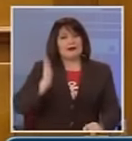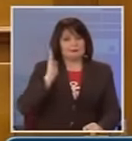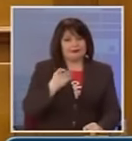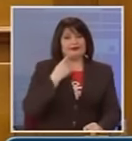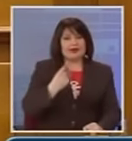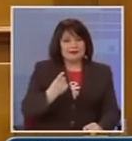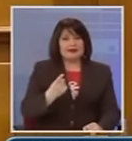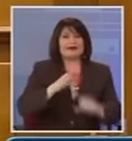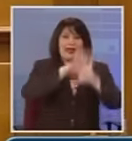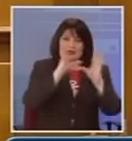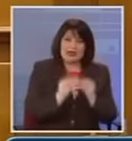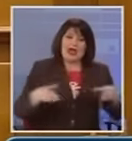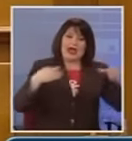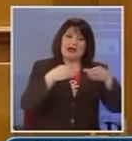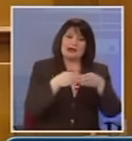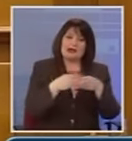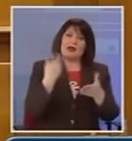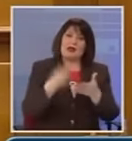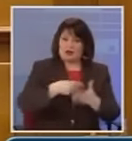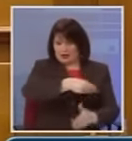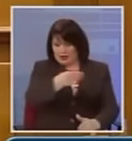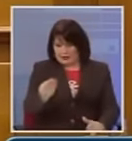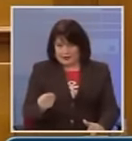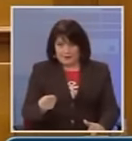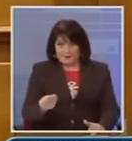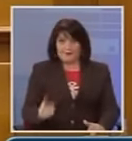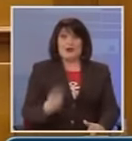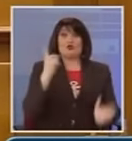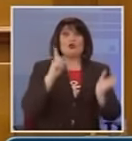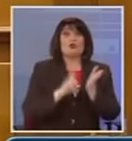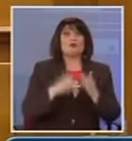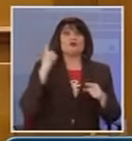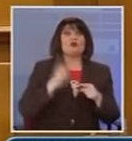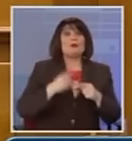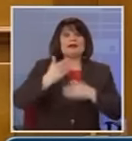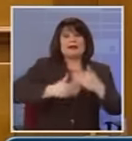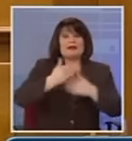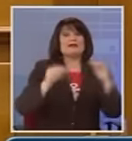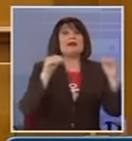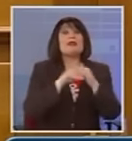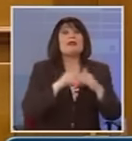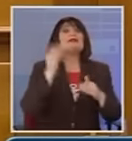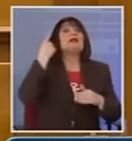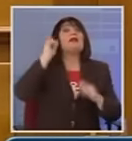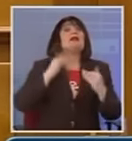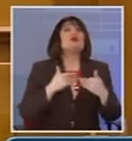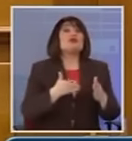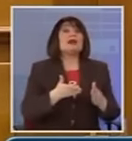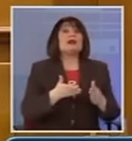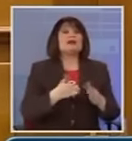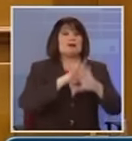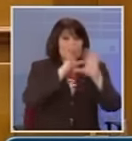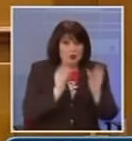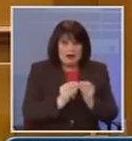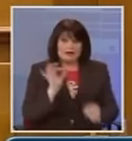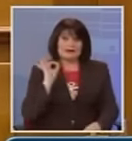αδειοδοτική αρχή που θεσπίσαμε, δεν το έχετε ακούσει. Το νέο νόμο για πλούστευση διαδικασιών στην έγκριση επενδύσεων, δεν το έχετε ακούσει. Ότι όλα αυτά